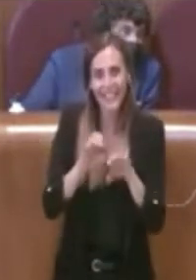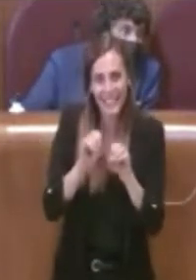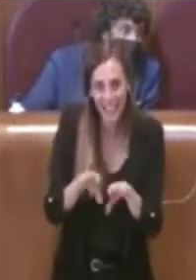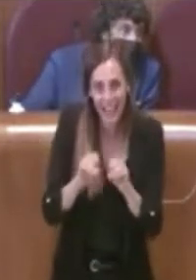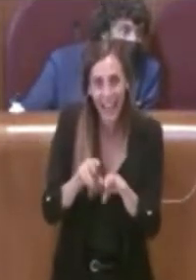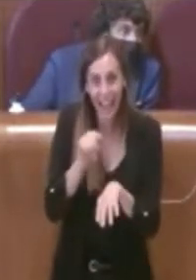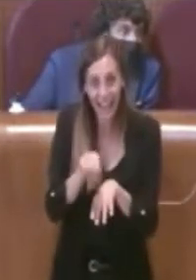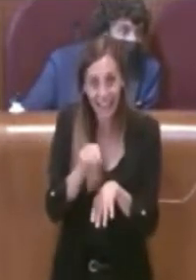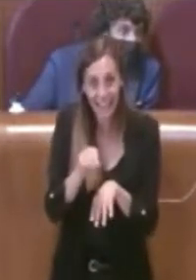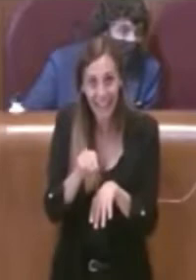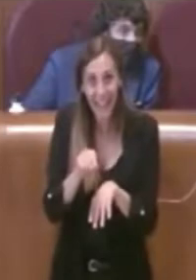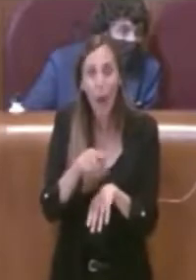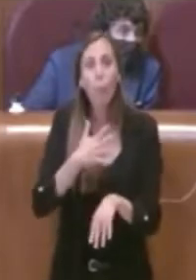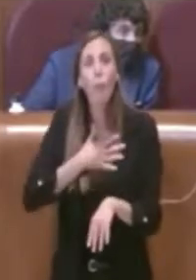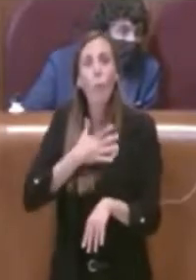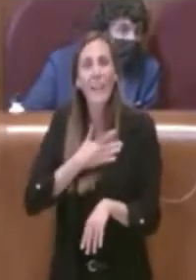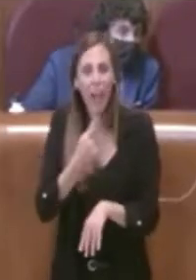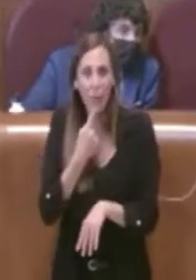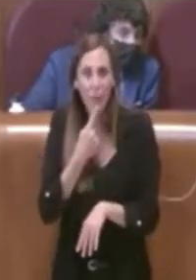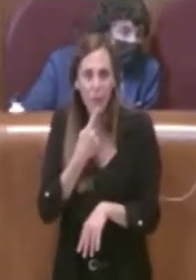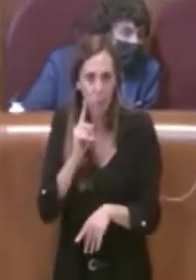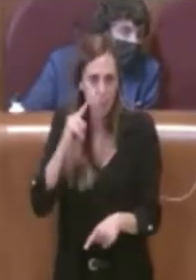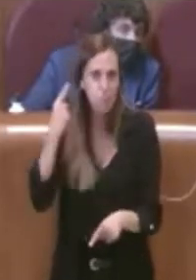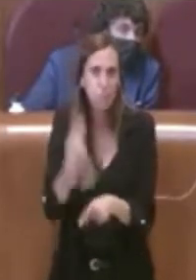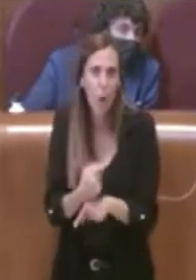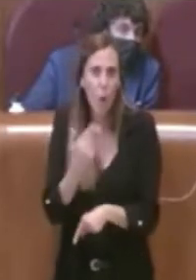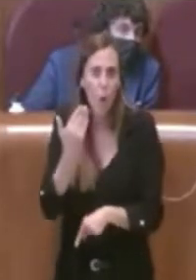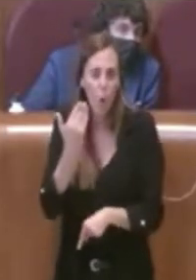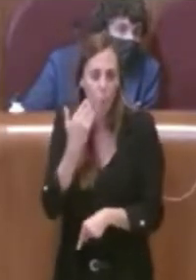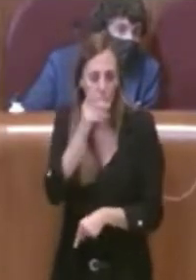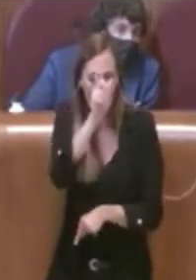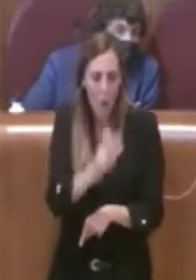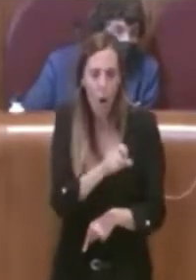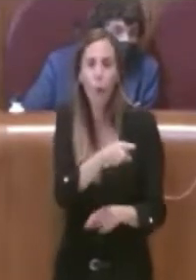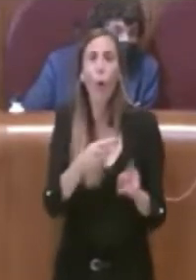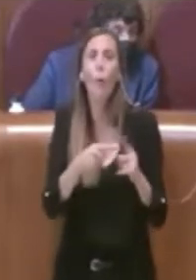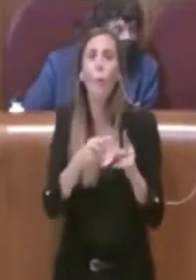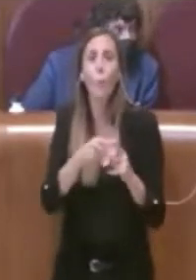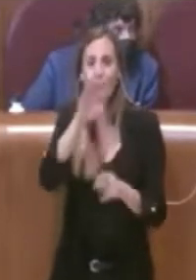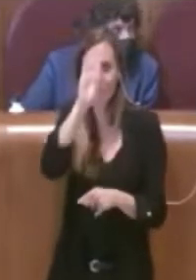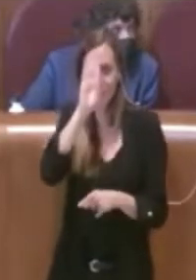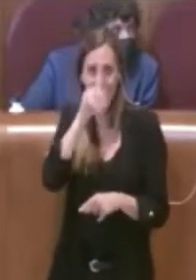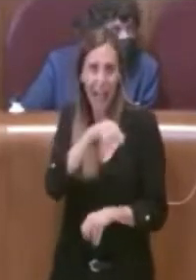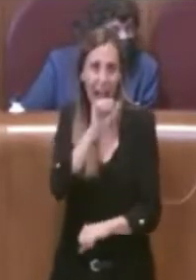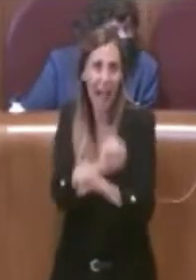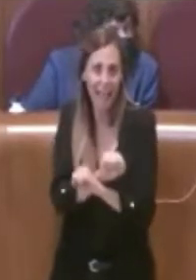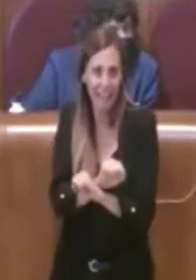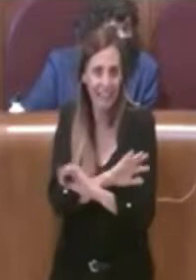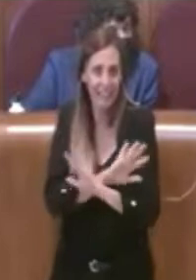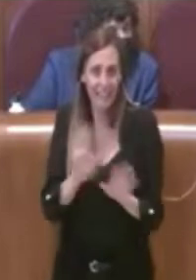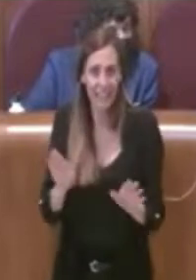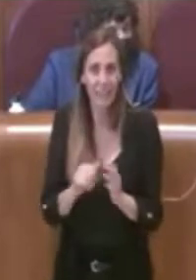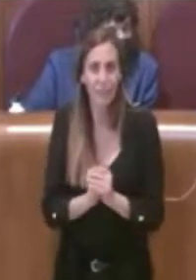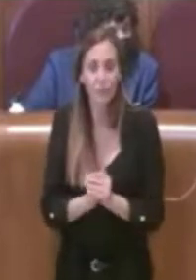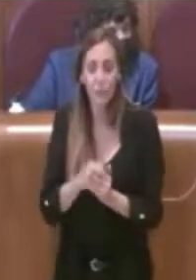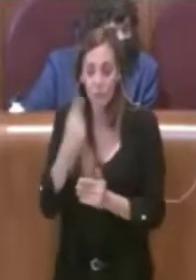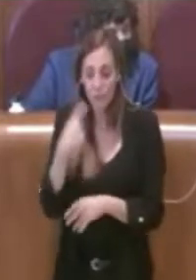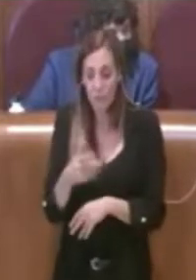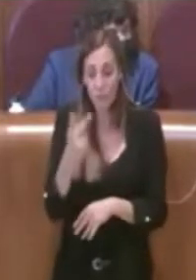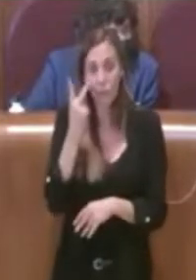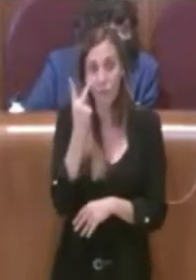che è stato arrestato dunque noi ci ritroviamo dall'inizio della consigliatura c'erano almeno cinque discariche che sono oggettivamente